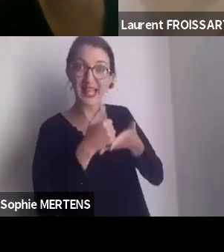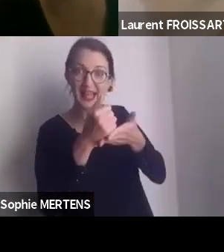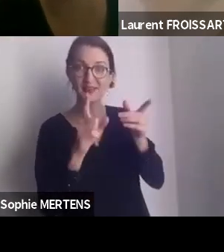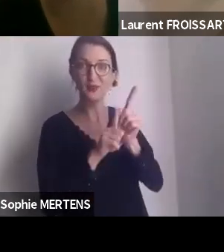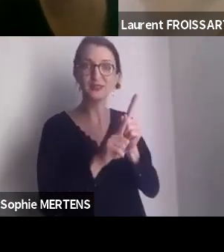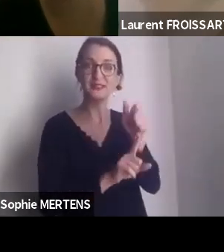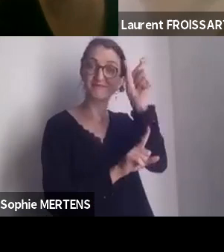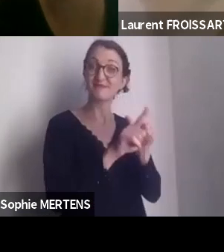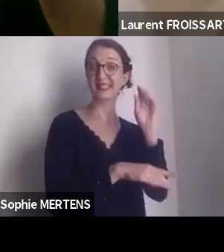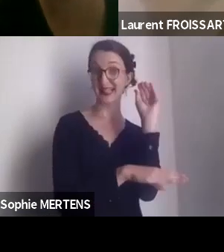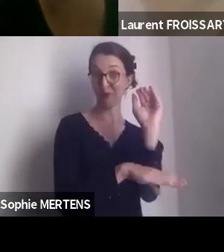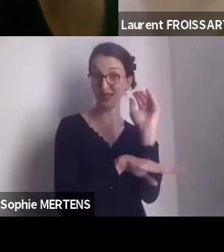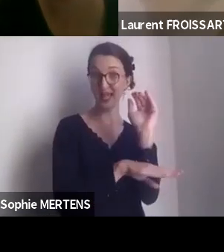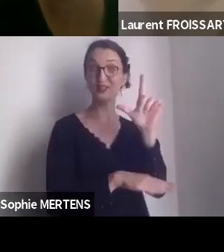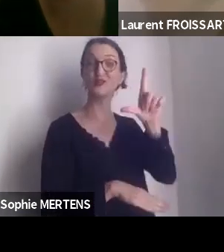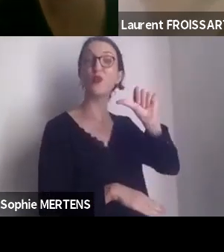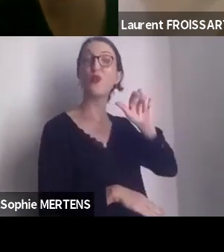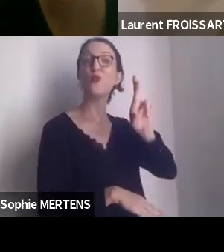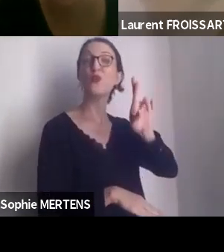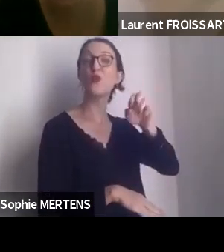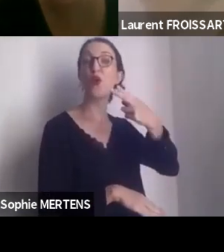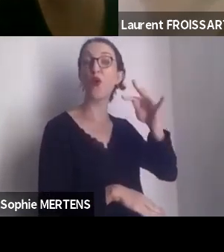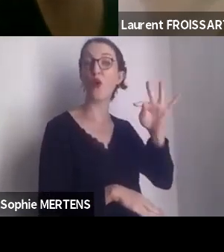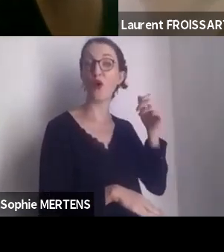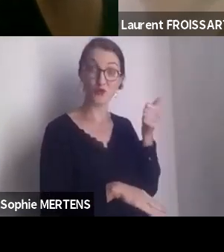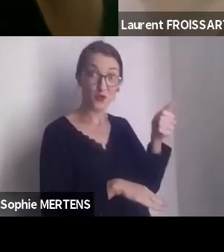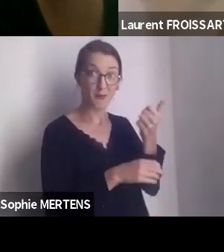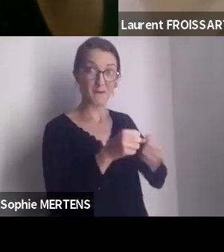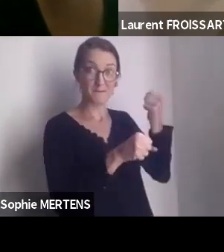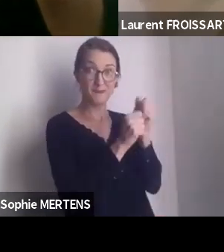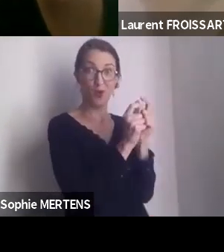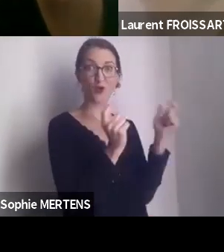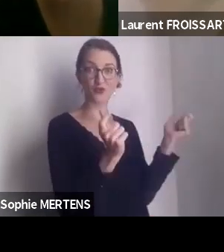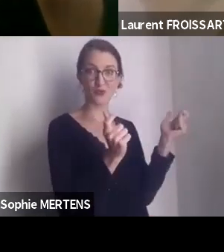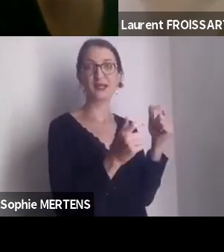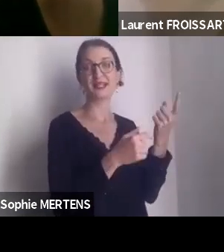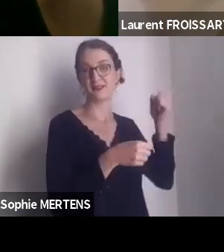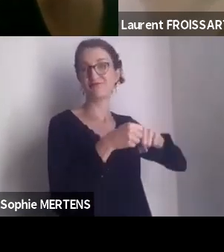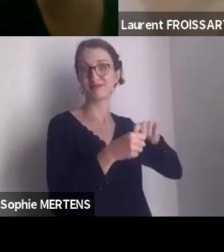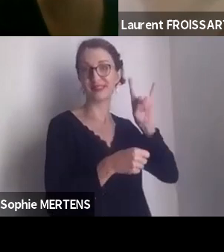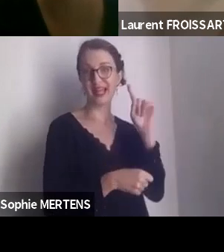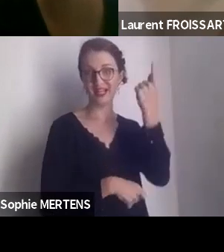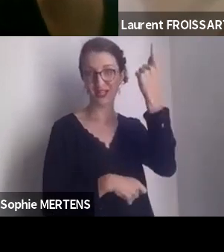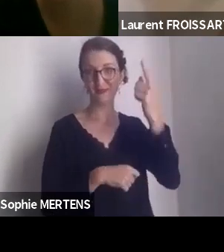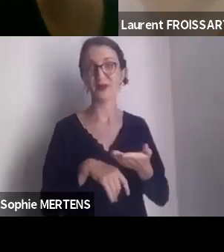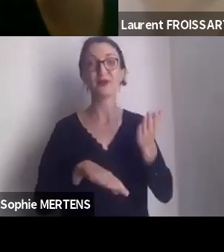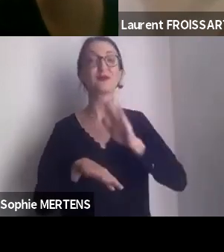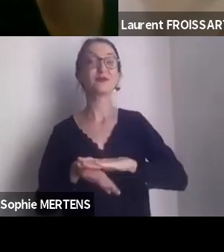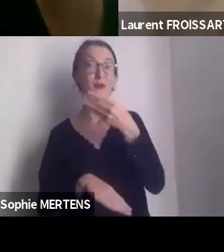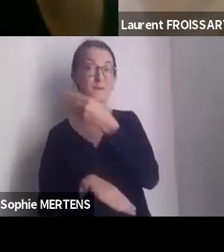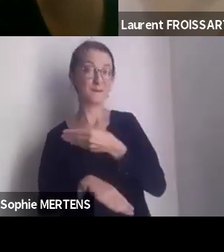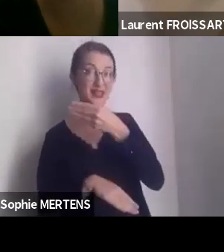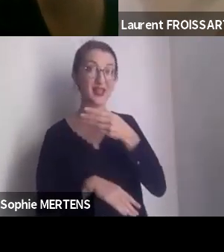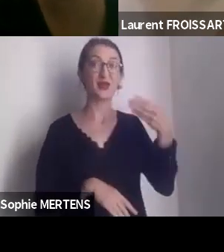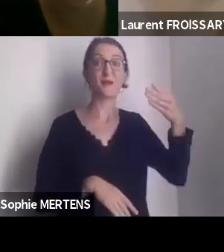les intervenants qui seront là, qui vont répondre à vos questions ce matin, nous avons Manaël Percher et Mathieu Bourg de Womanity, je les laisserai